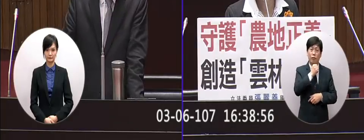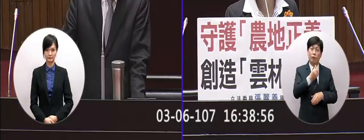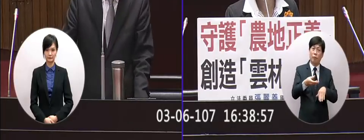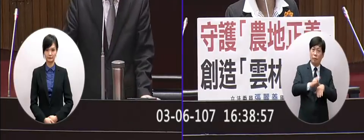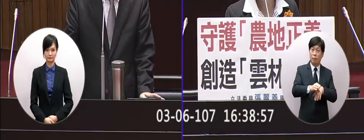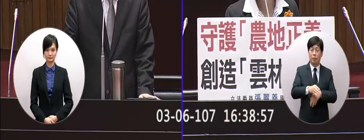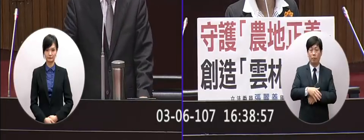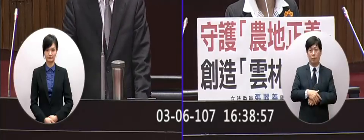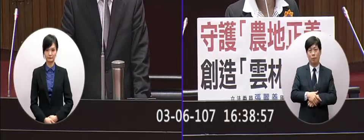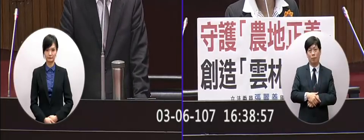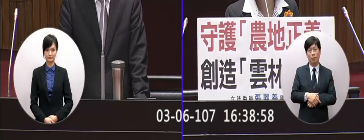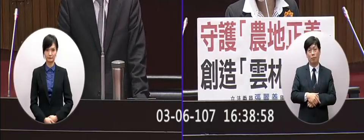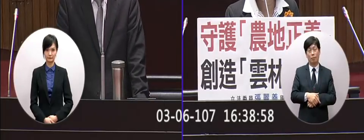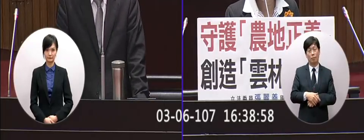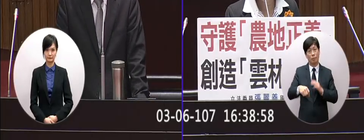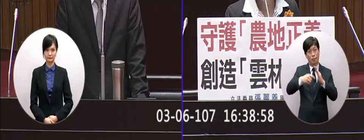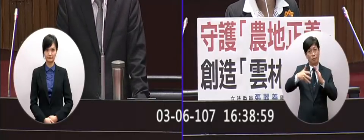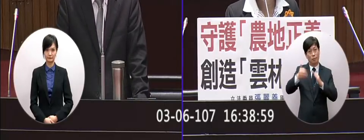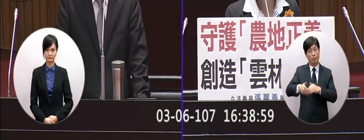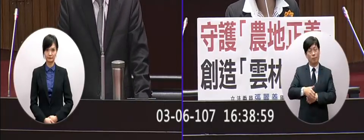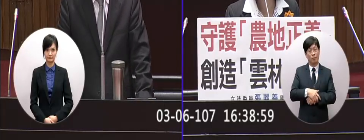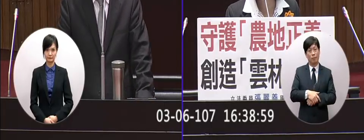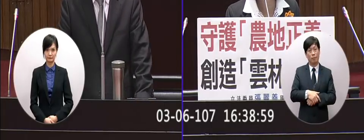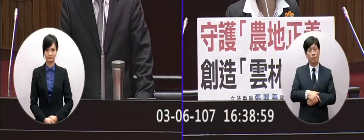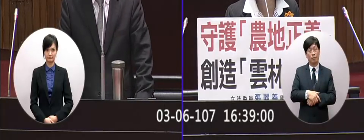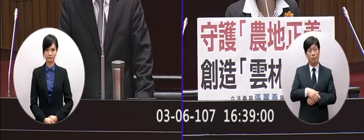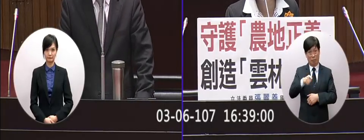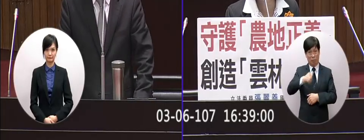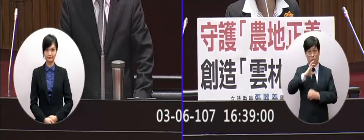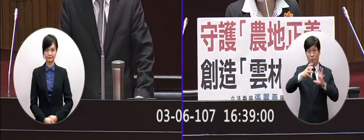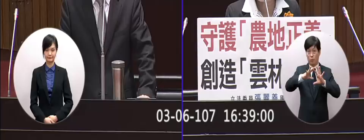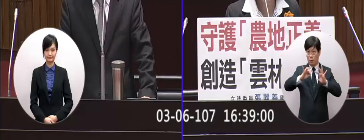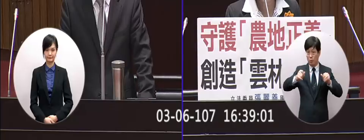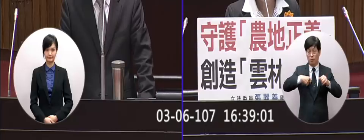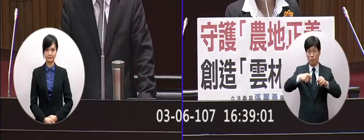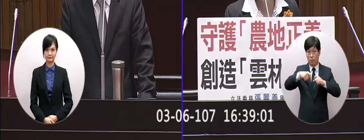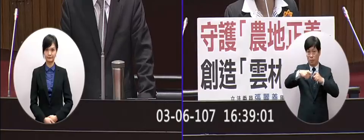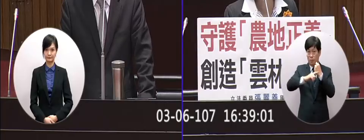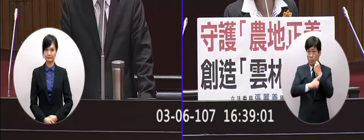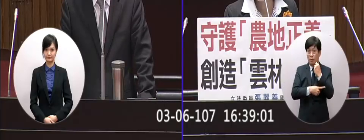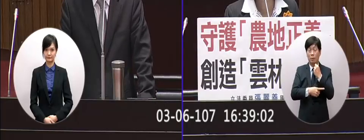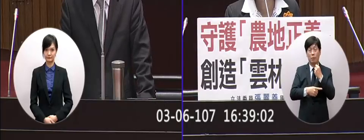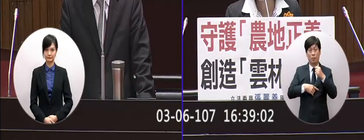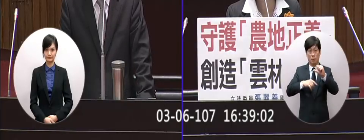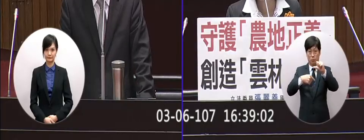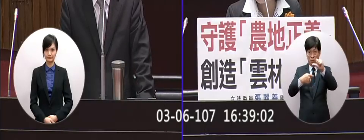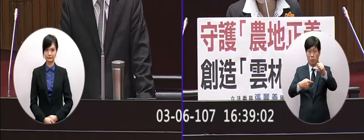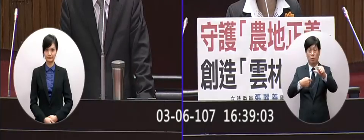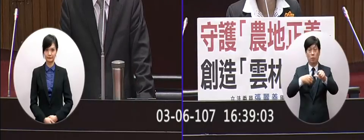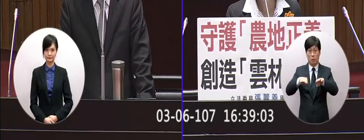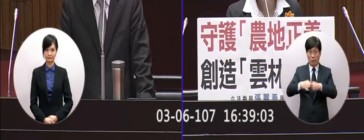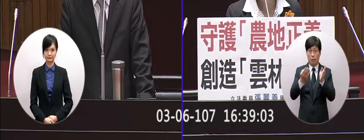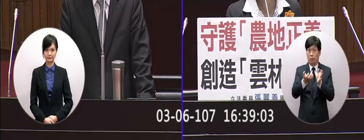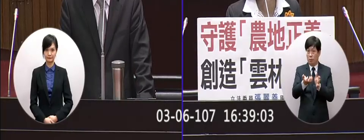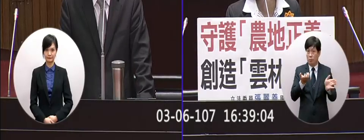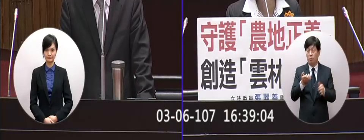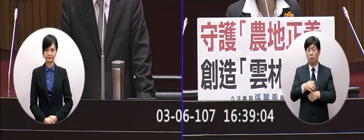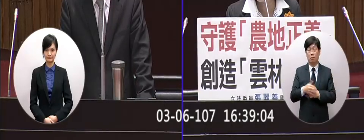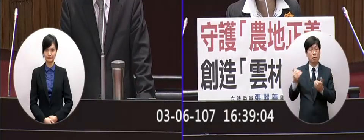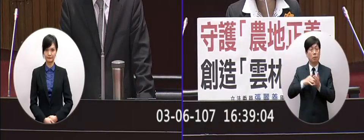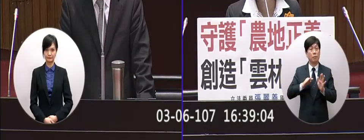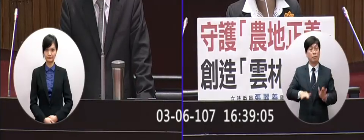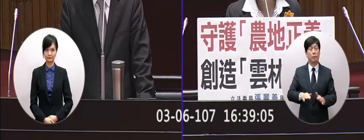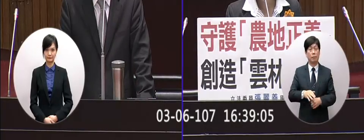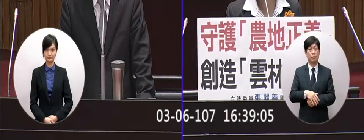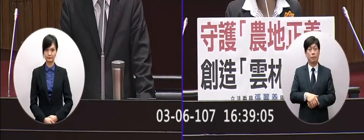穷？院长，所以在整个国土计划法5月1号要上路之前，到目